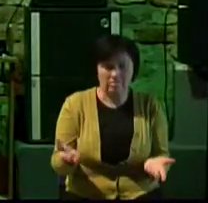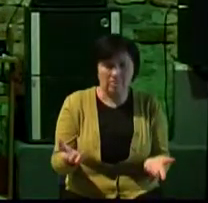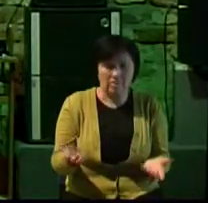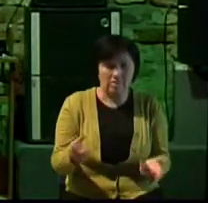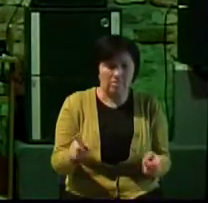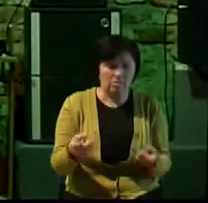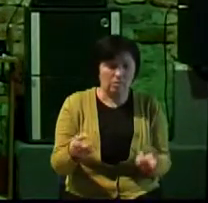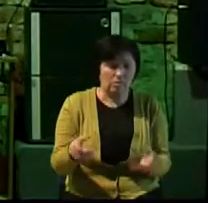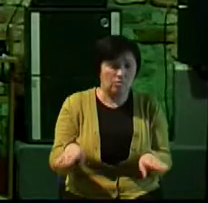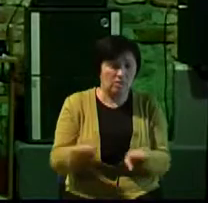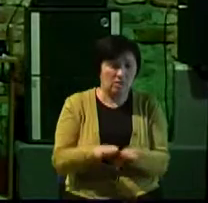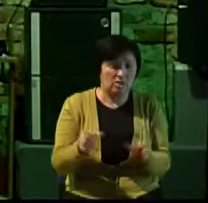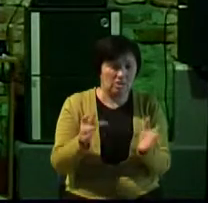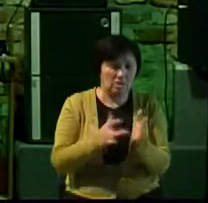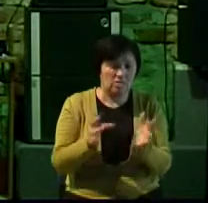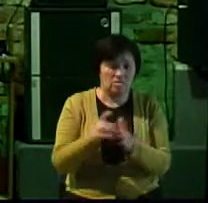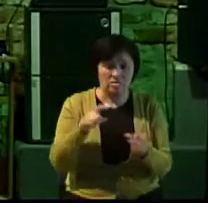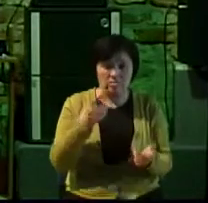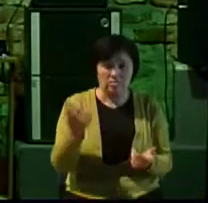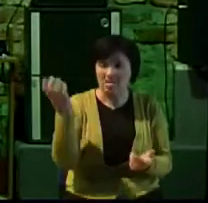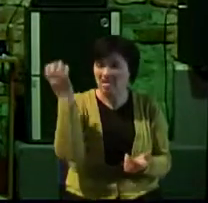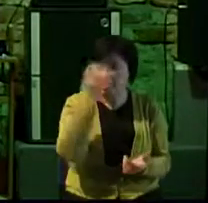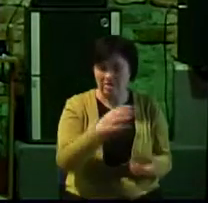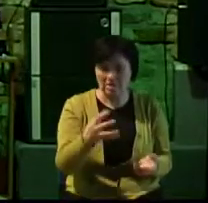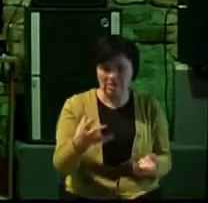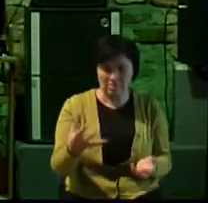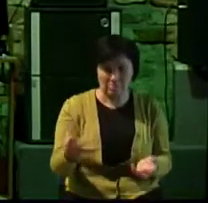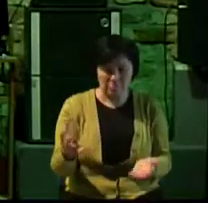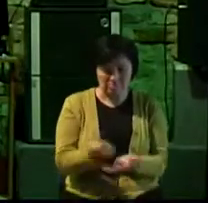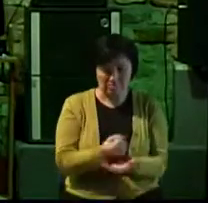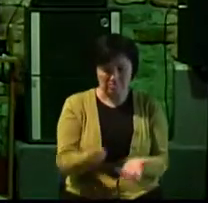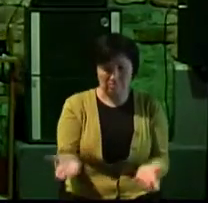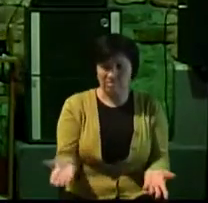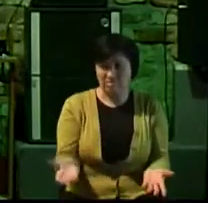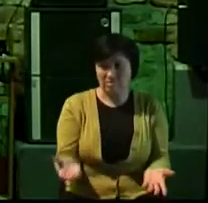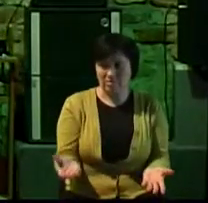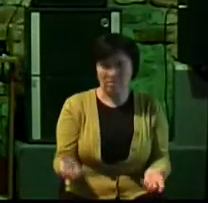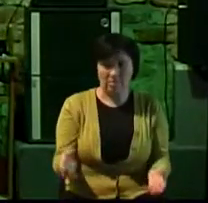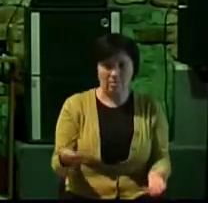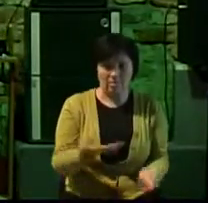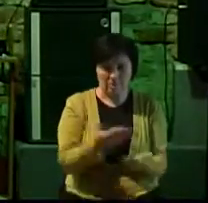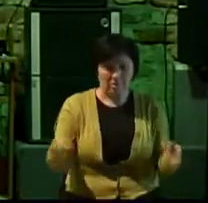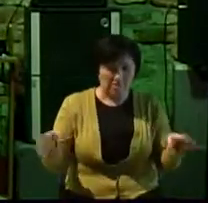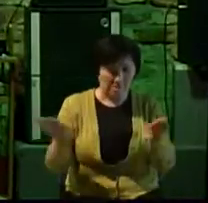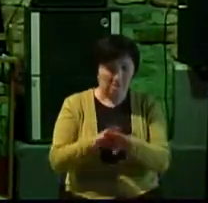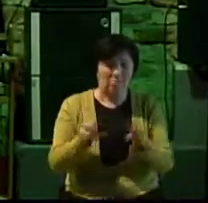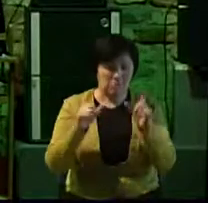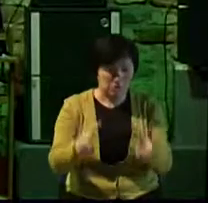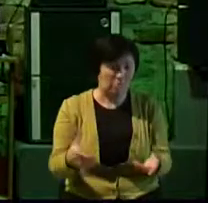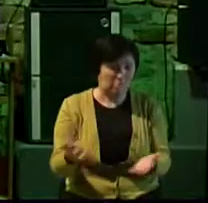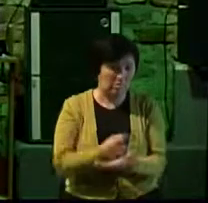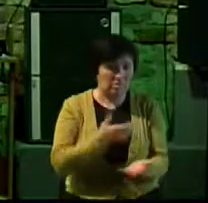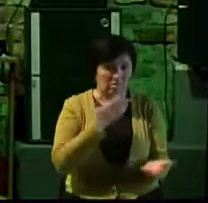это сделано правильно, и грех действительно имеет место. Вы знаете, что